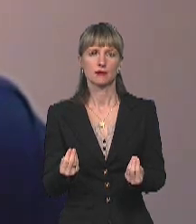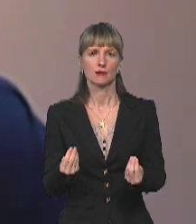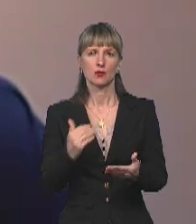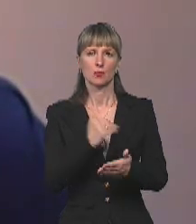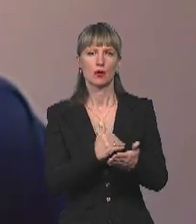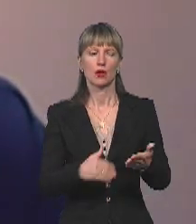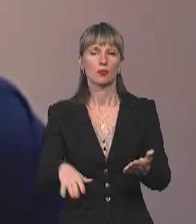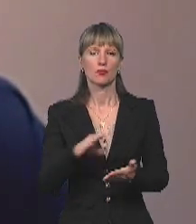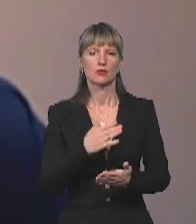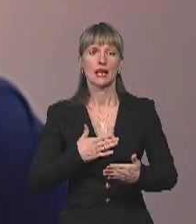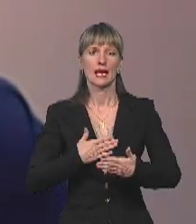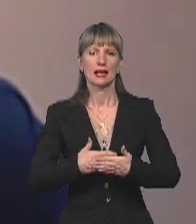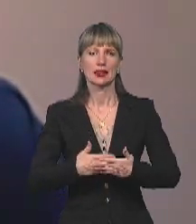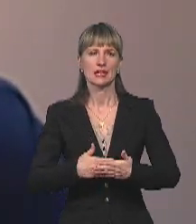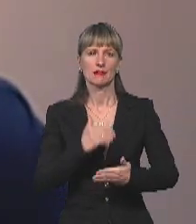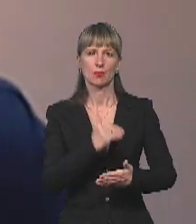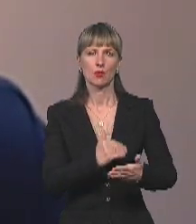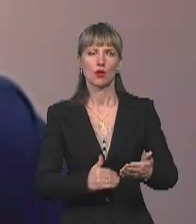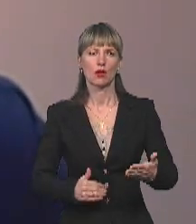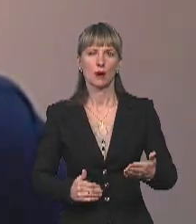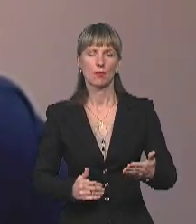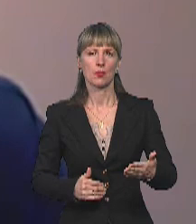програми, всі активні програми,